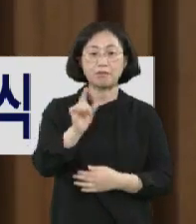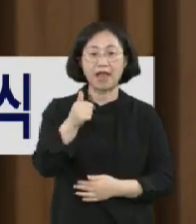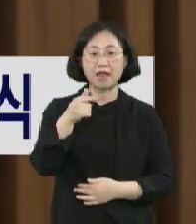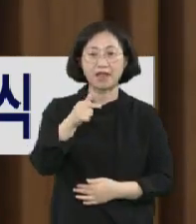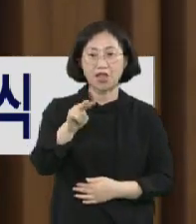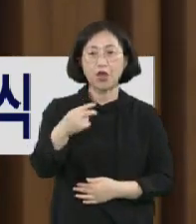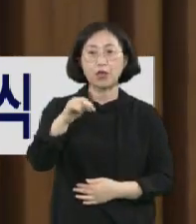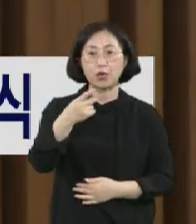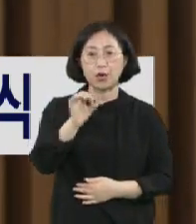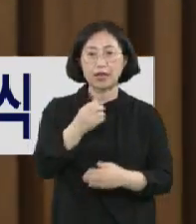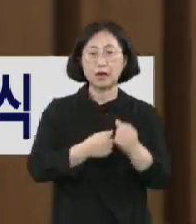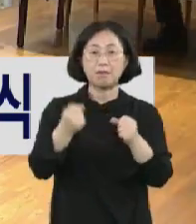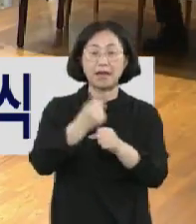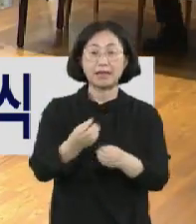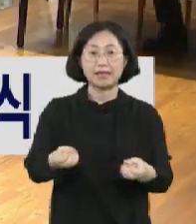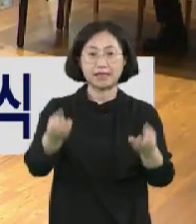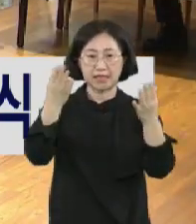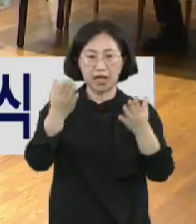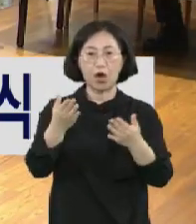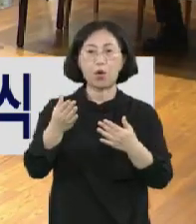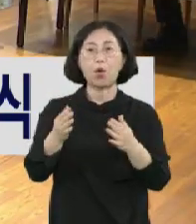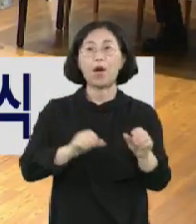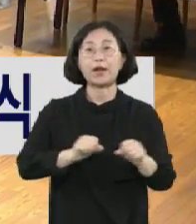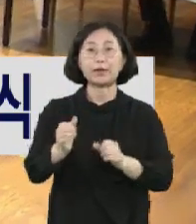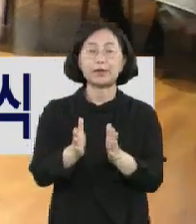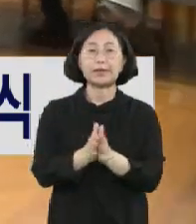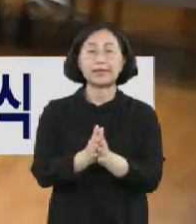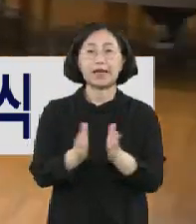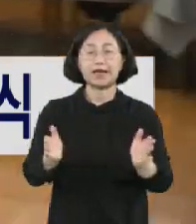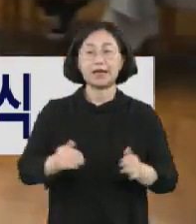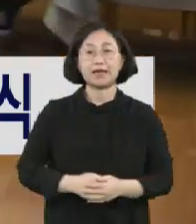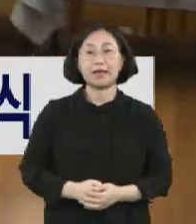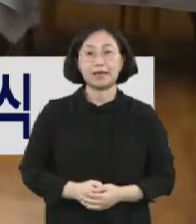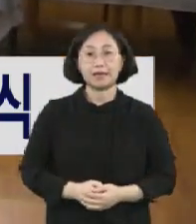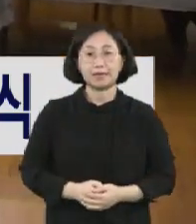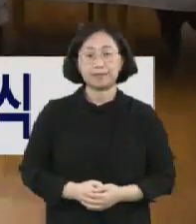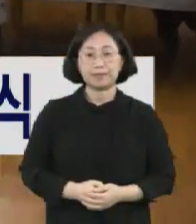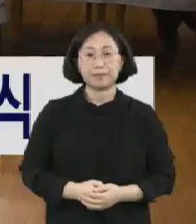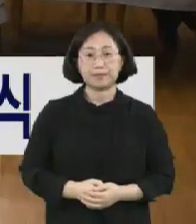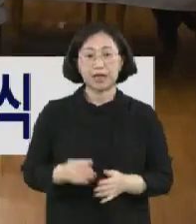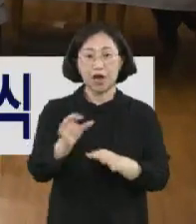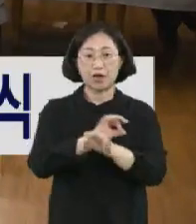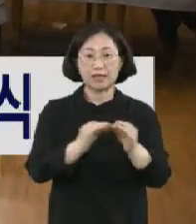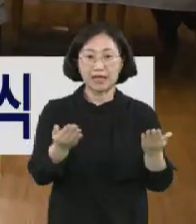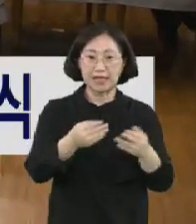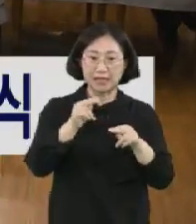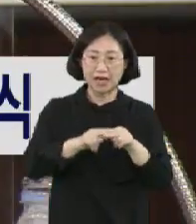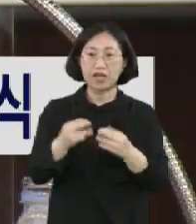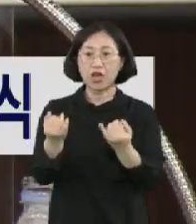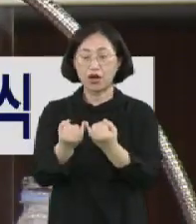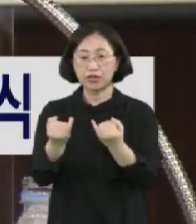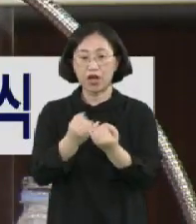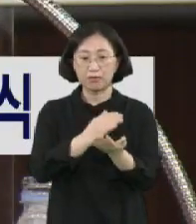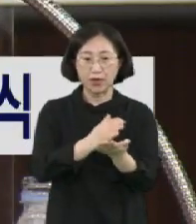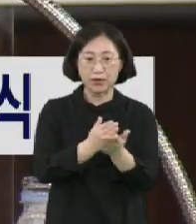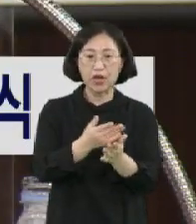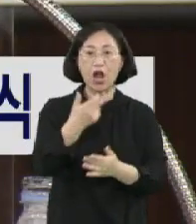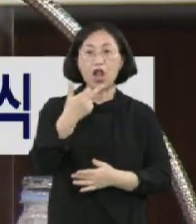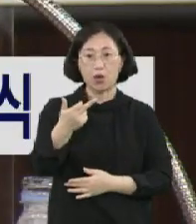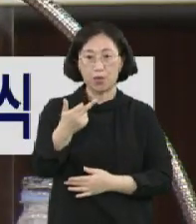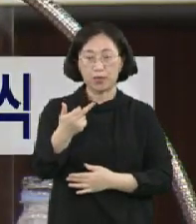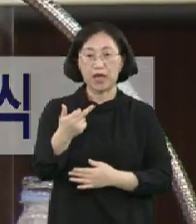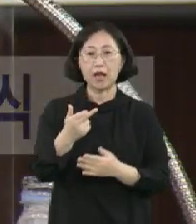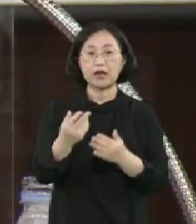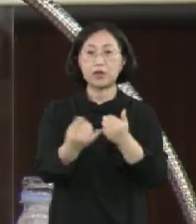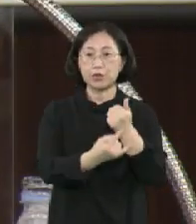VIP 웨딩홀에서 발대식을 열고 본격적인 활동에 들어갑니다. 경제, 일자리, 여성 등 17개 분과로